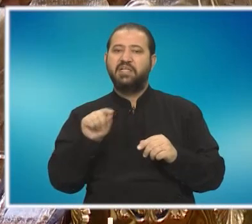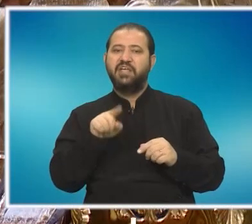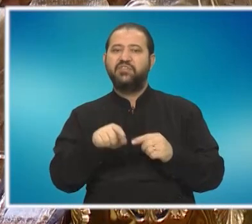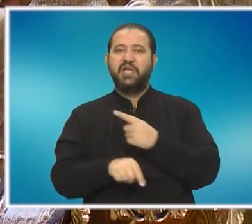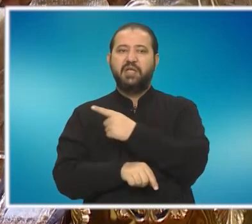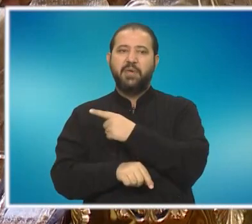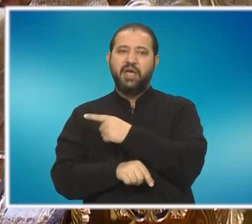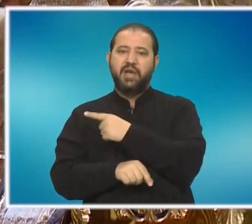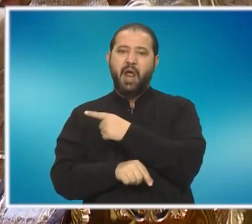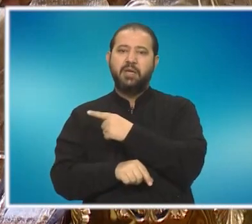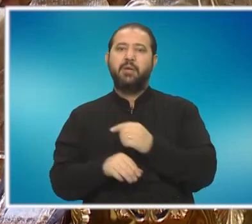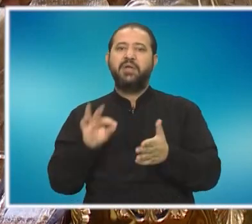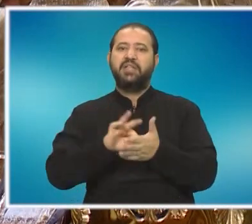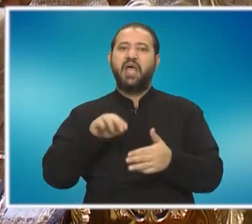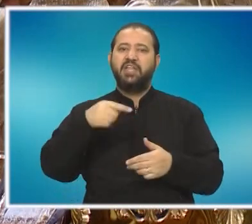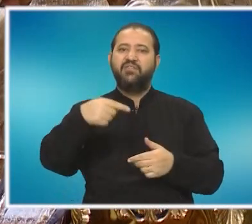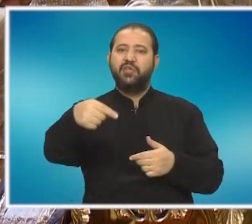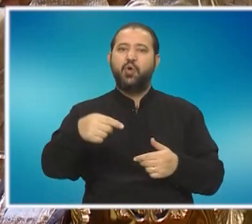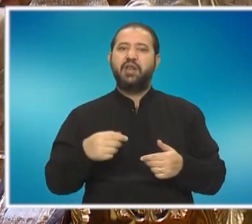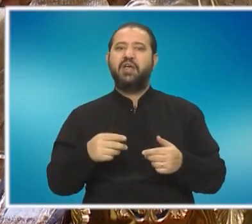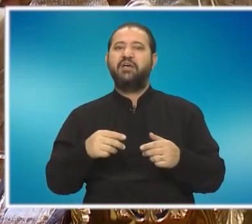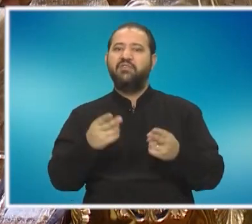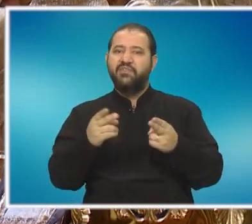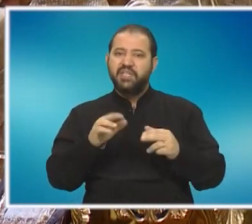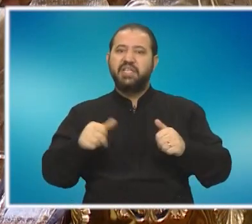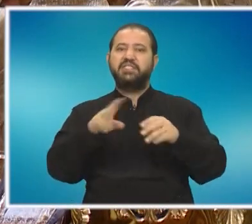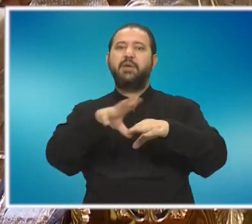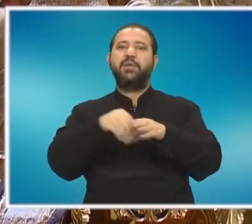la adresa afișată pe ecran. Până data viitoare, vă invităm